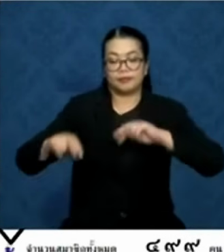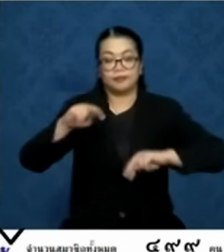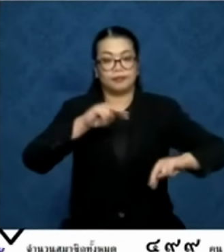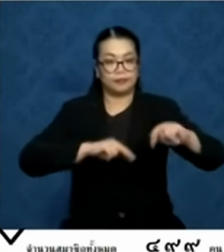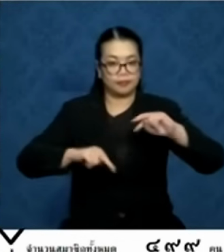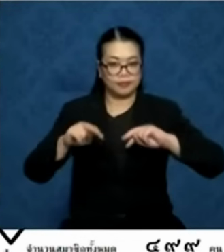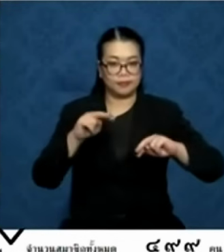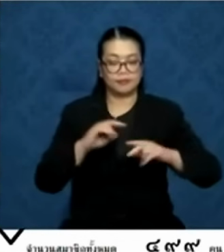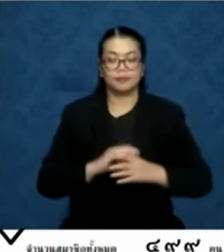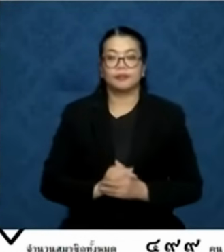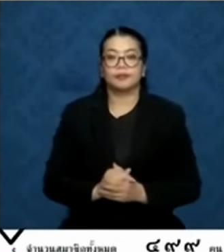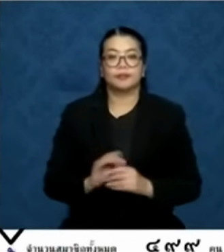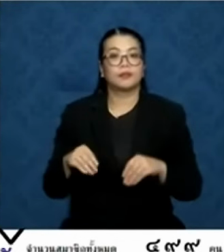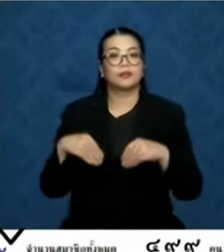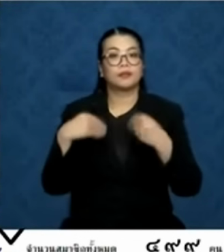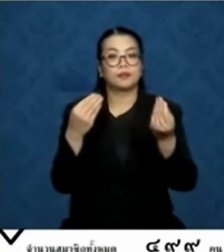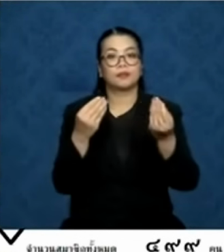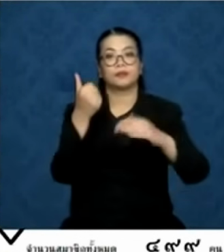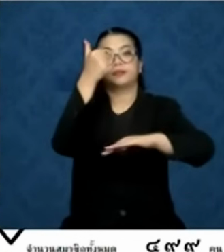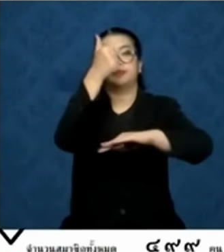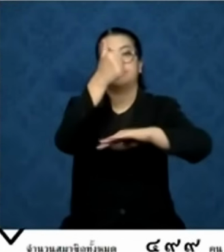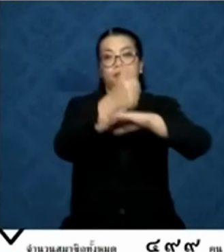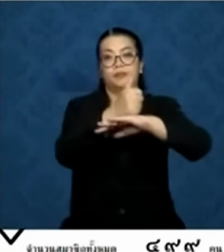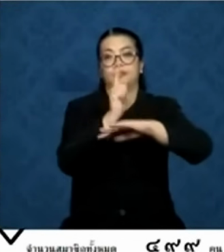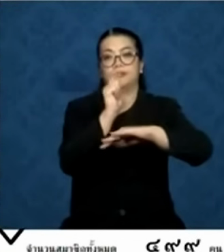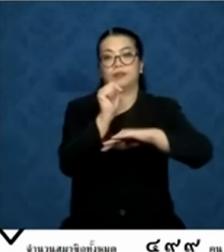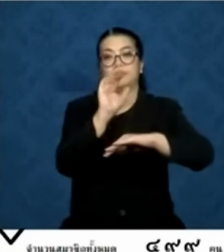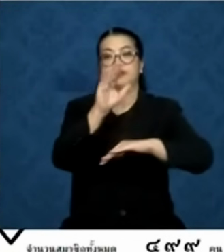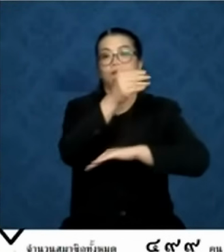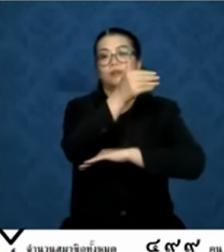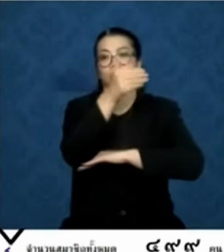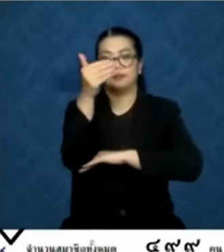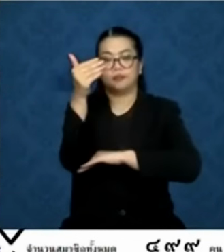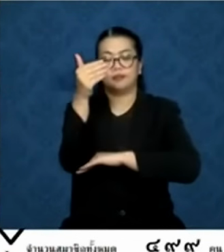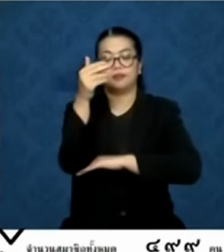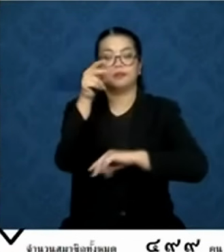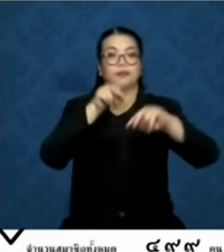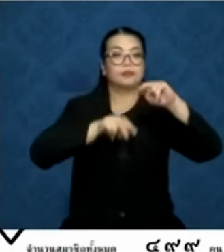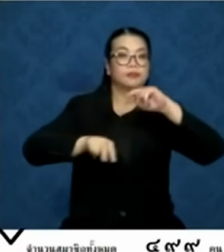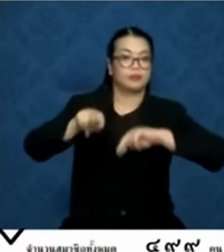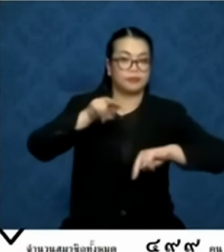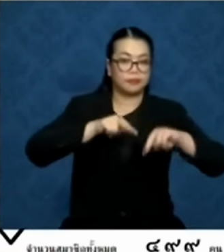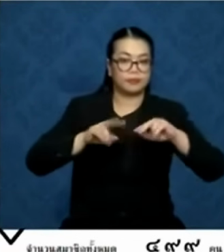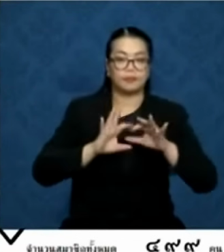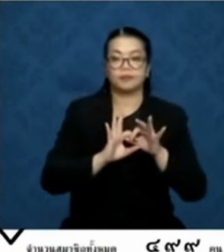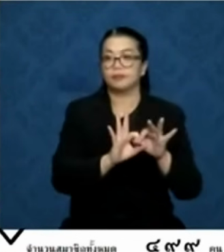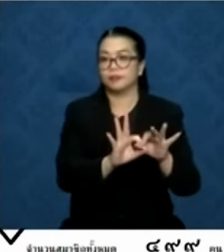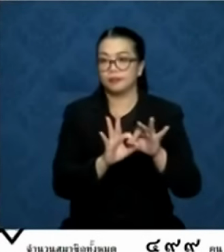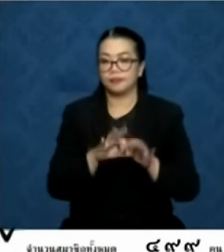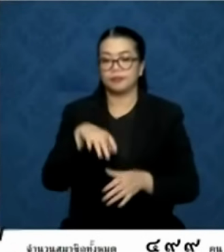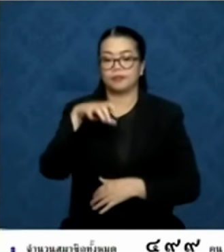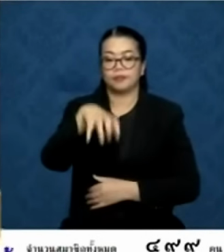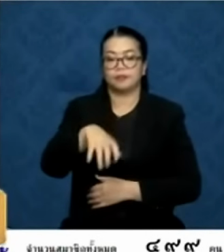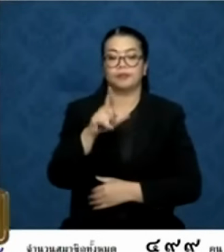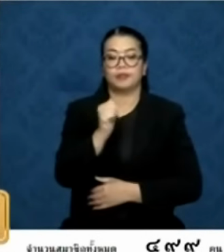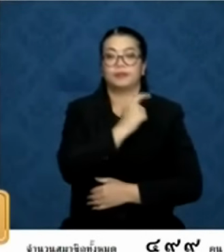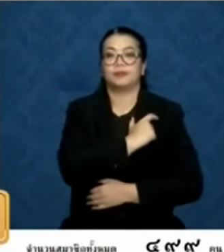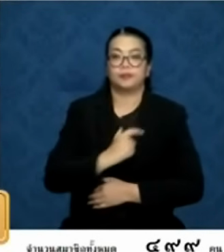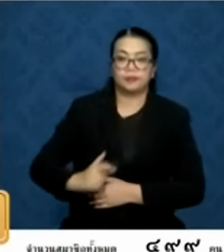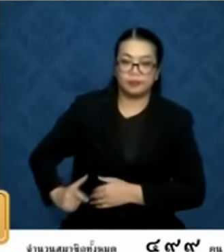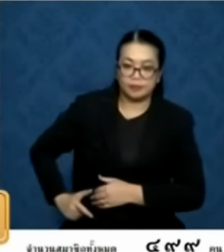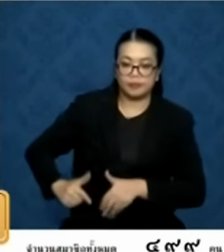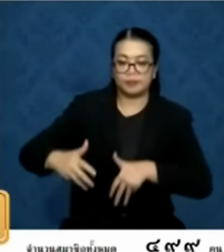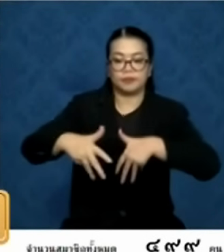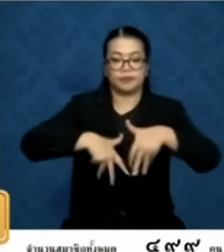าไว้เป็นสถาบันหลักของชาติสร้างความผูกพันที่ดีระหว่างสถาบันหลักและประชา